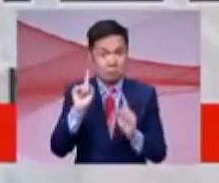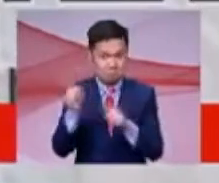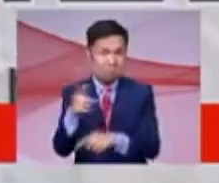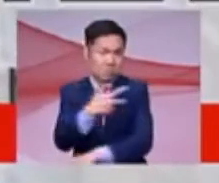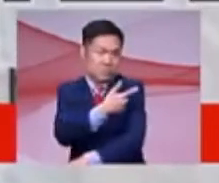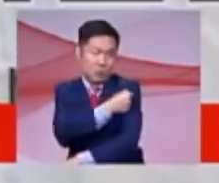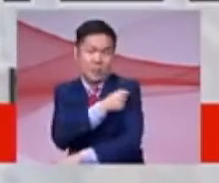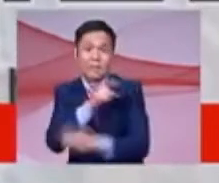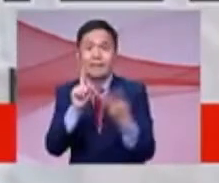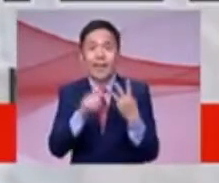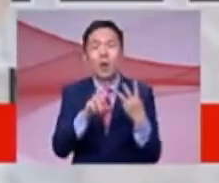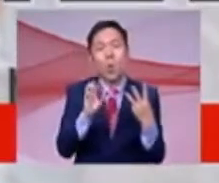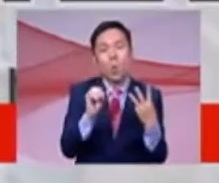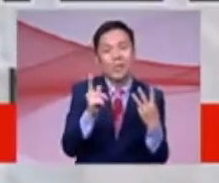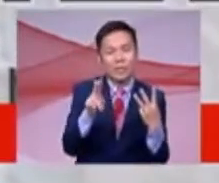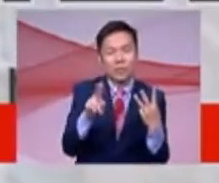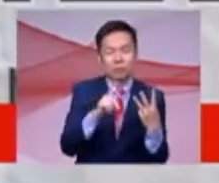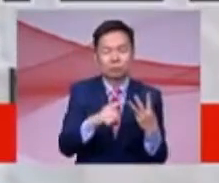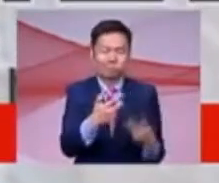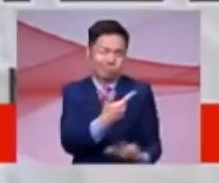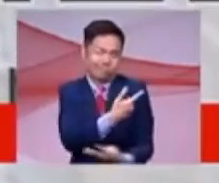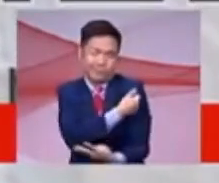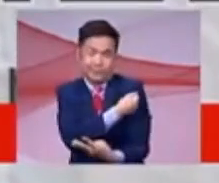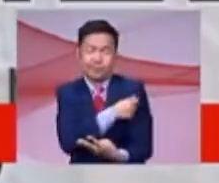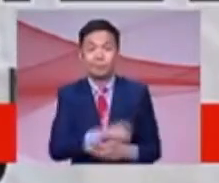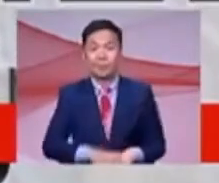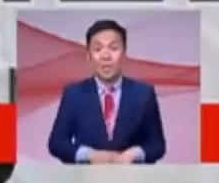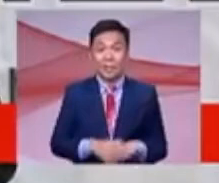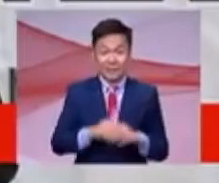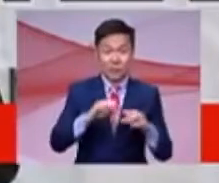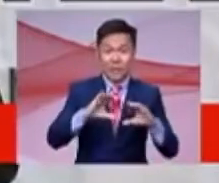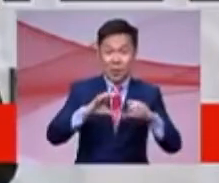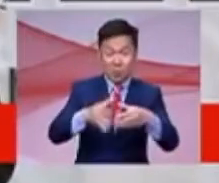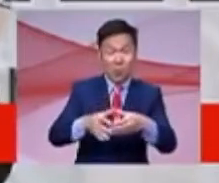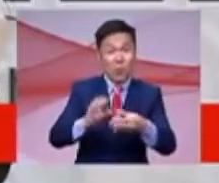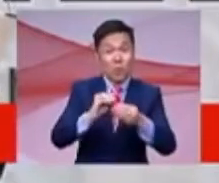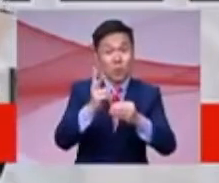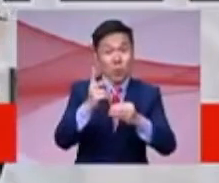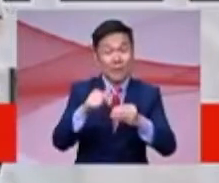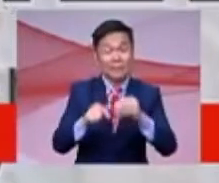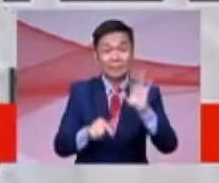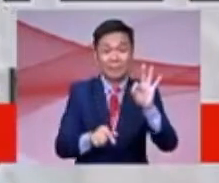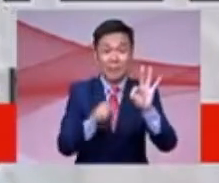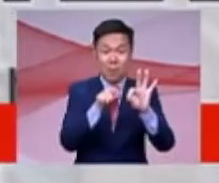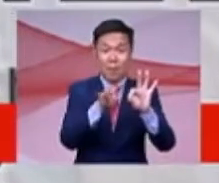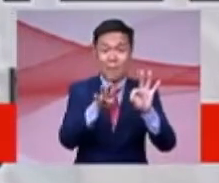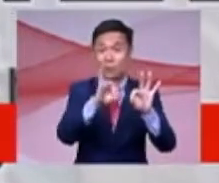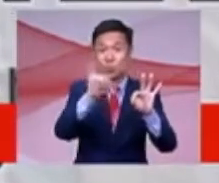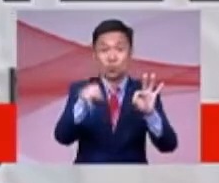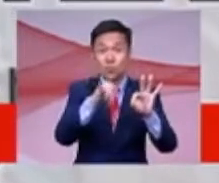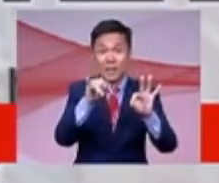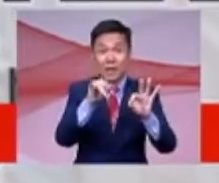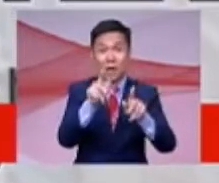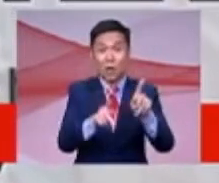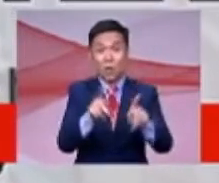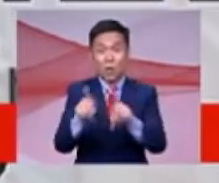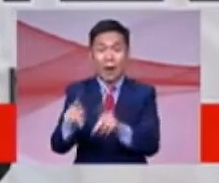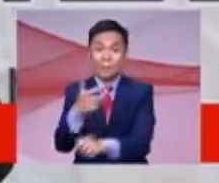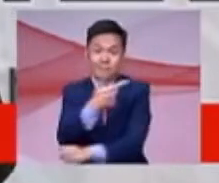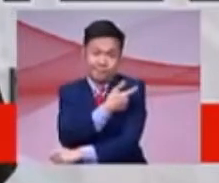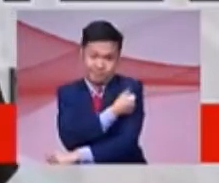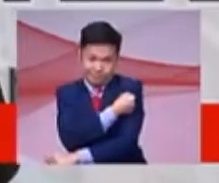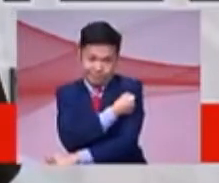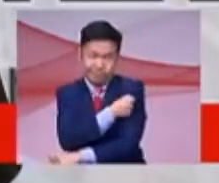dan OKU. Jadi kumpulan yang kita sasarkan pada fasa 2 ialah 9.4 juta individu. Jadi